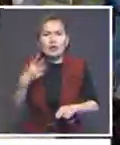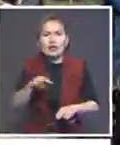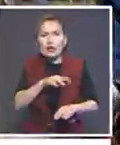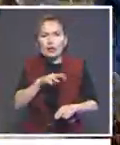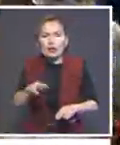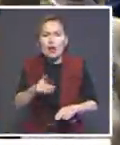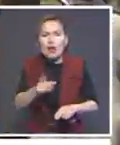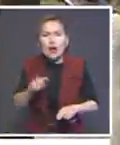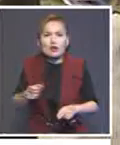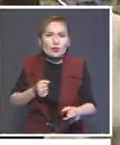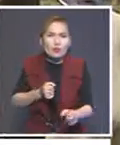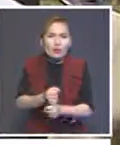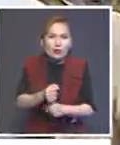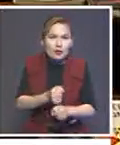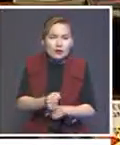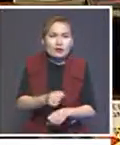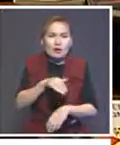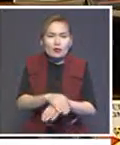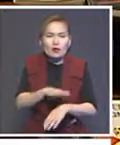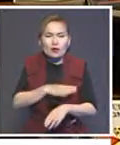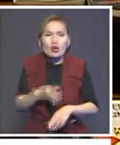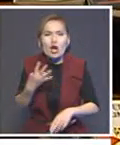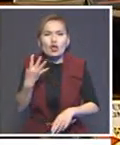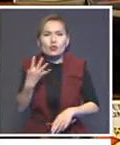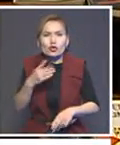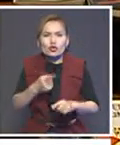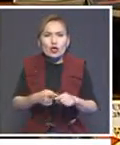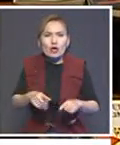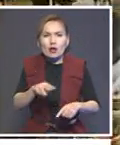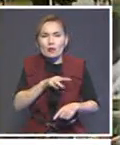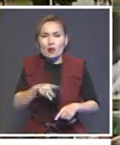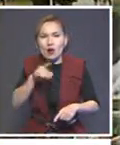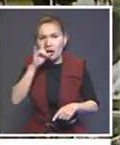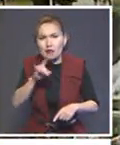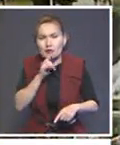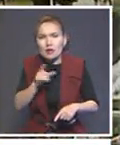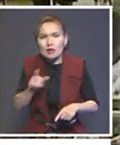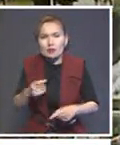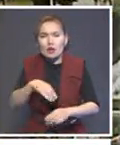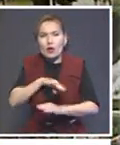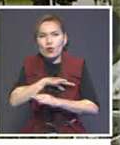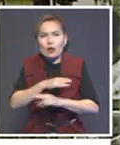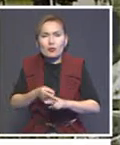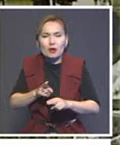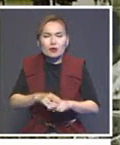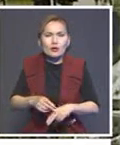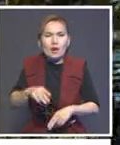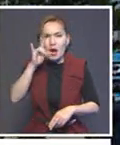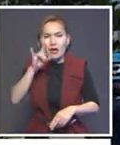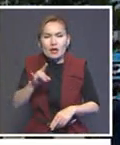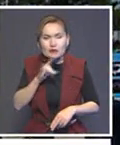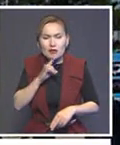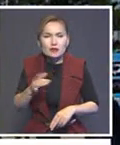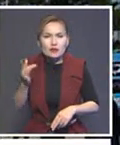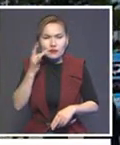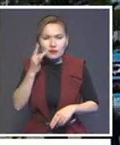адам қуғын сүргінге ұшыраған. Бұл оқиғалардан 4,5 миллиондай Қазақстан азаматы зардап шекті. Дегенмен кеңестік билік Қазақтың тауын